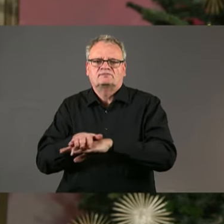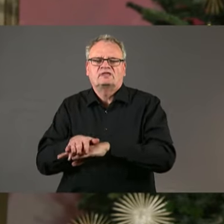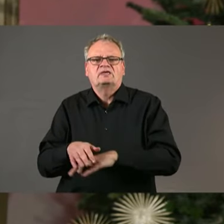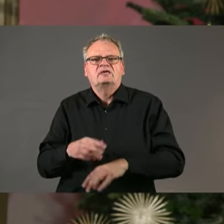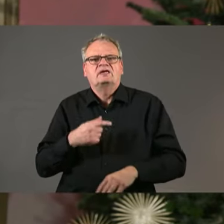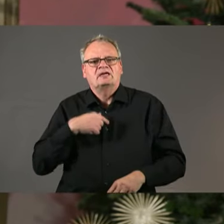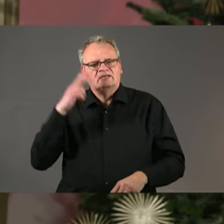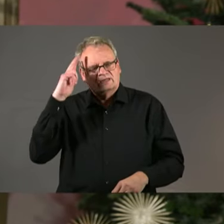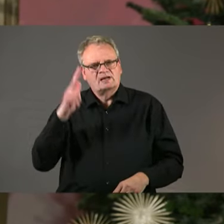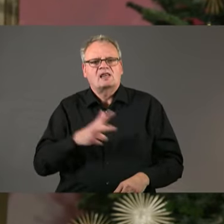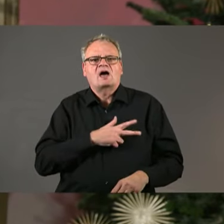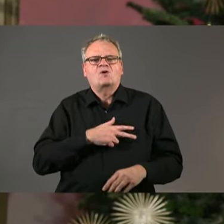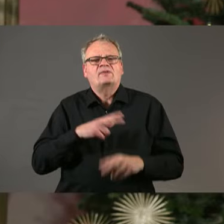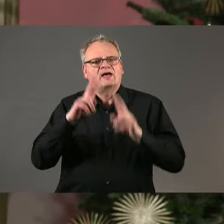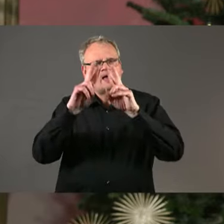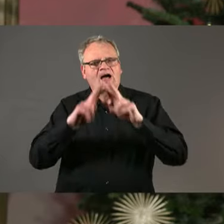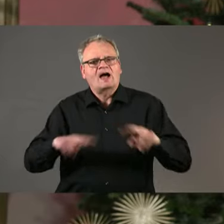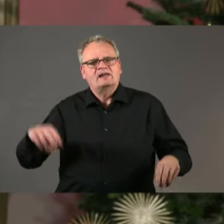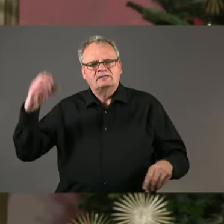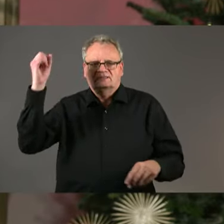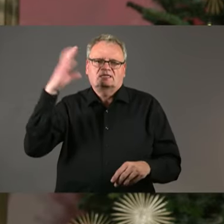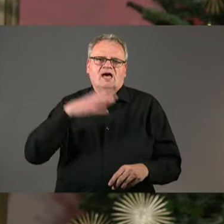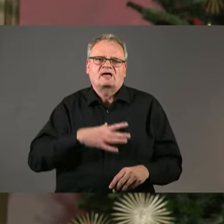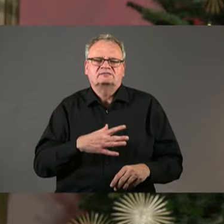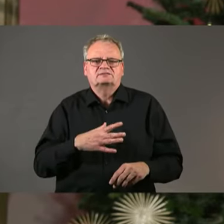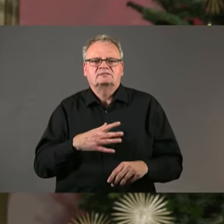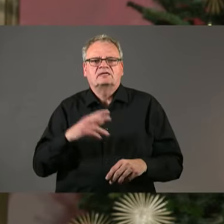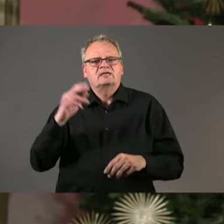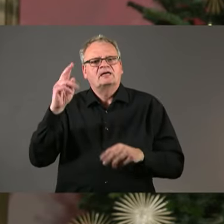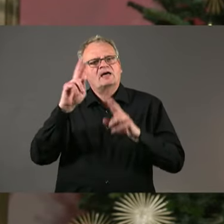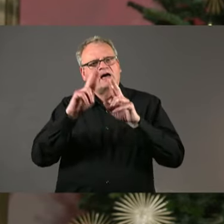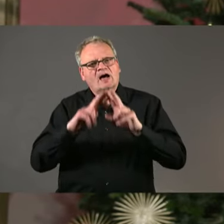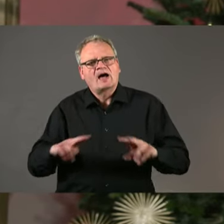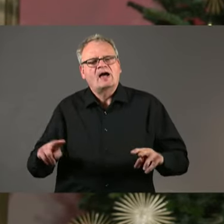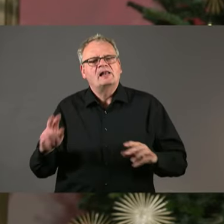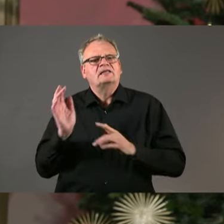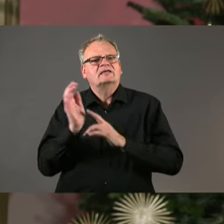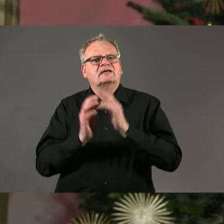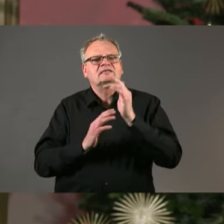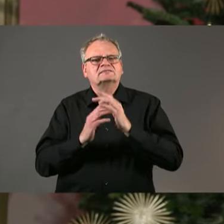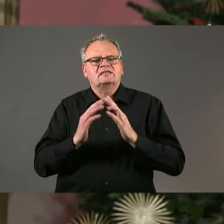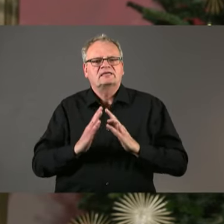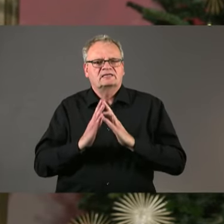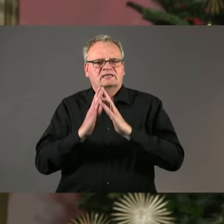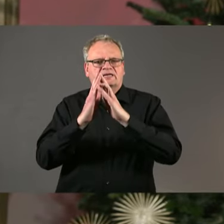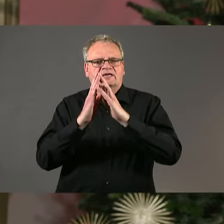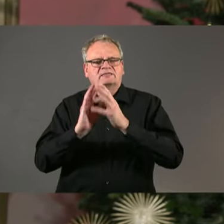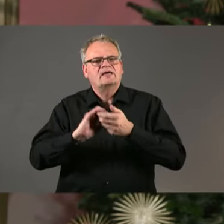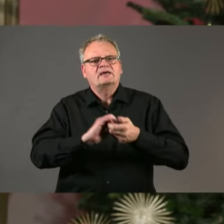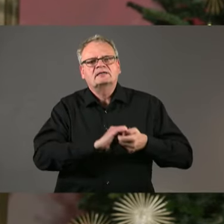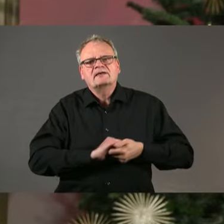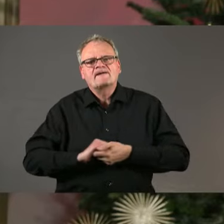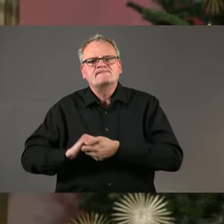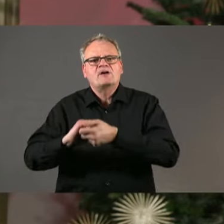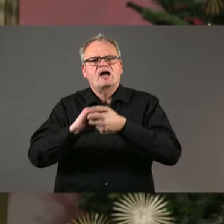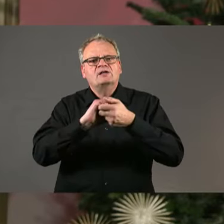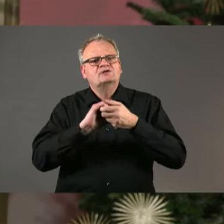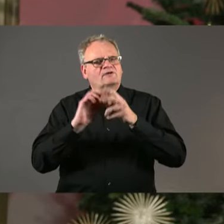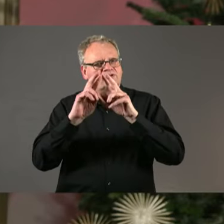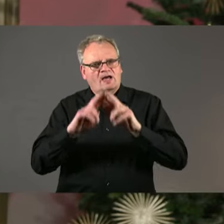Ich glaube an den Heiligen Geist, die heilige christliche Kirche, Gemeinschaft der